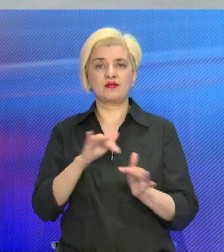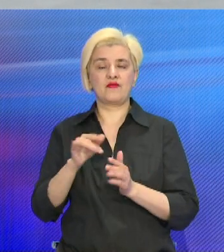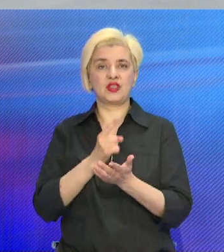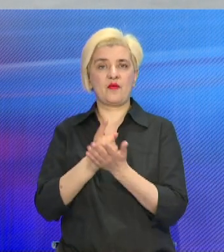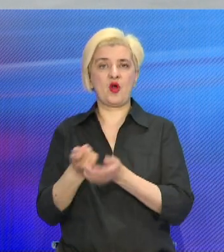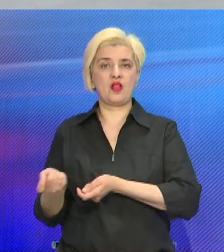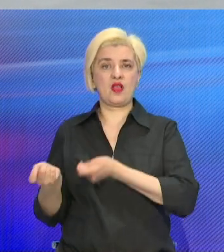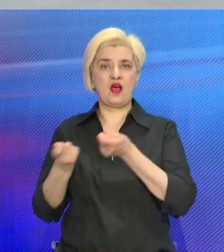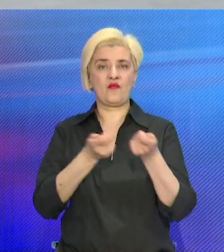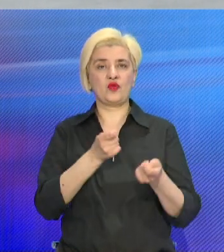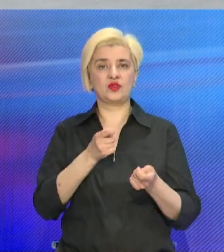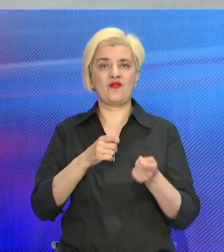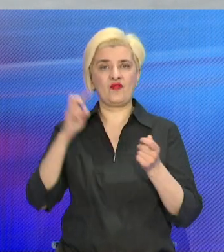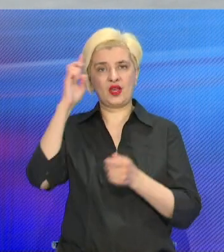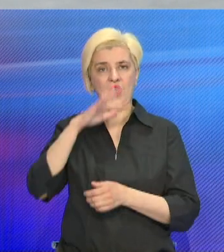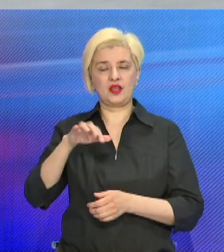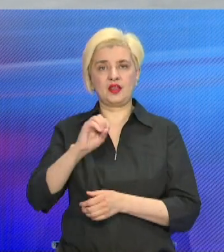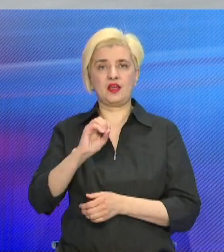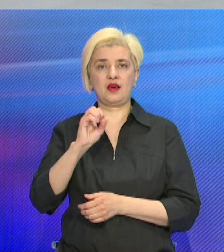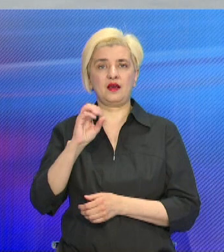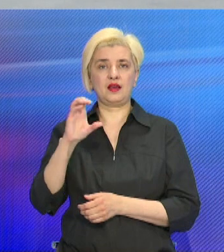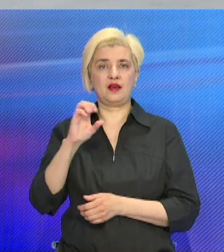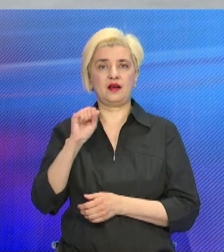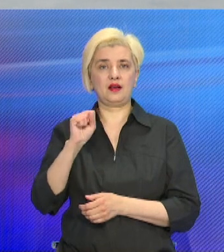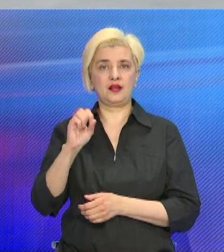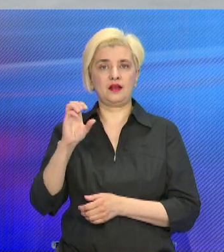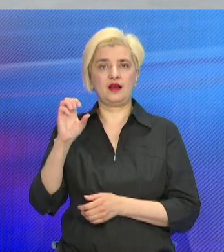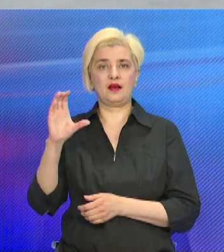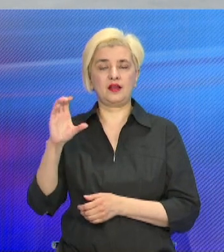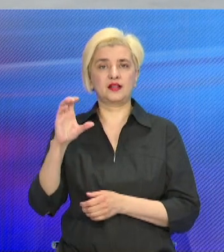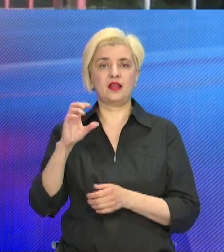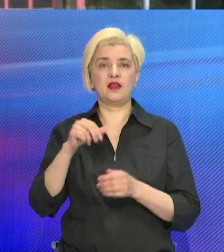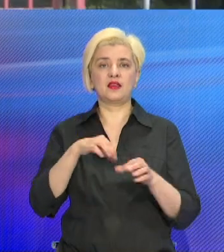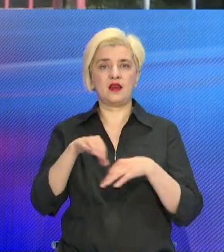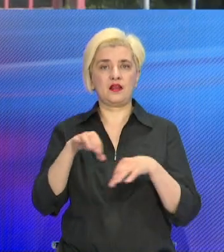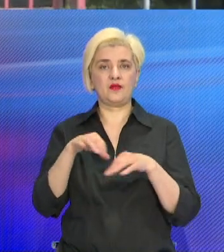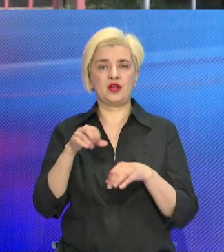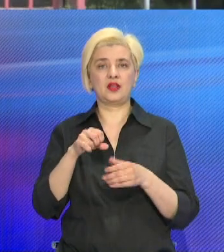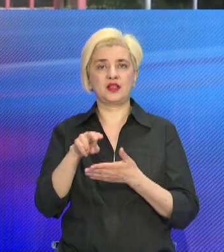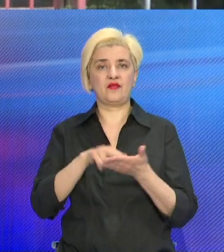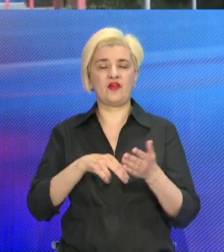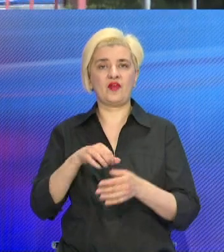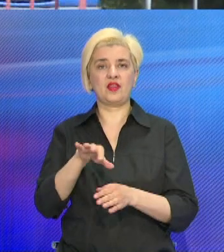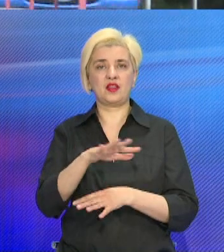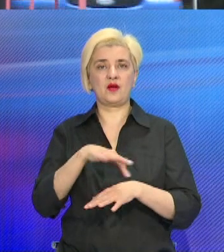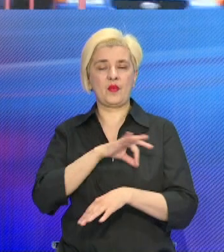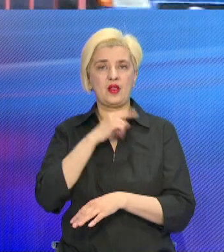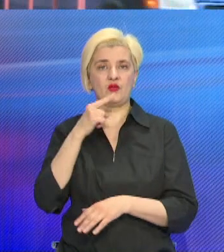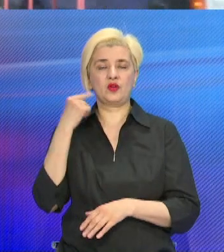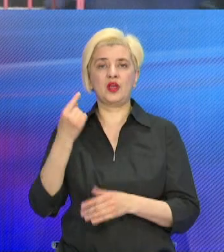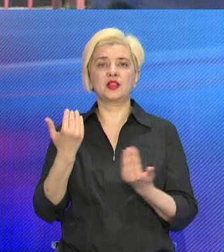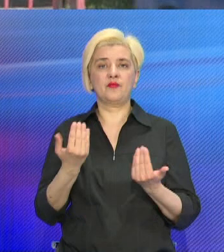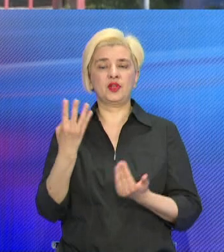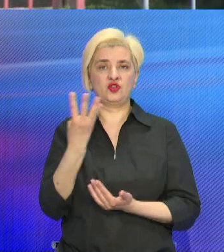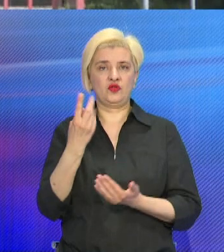ЕС транспартных сродкаў, зарэгістраваных на тэрыторыі Беларусі і Расіі. Цяпер Польша з 1 чэрвеня уводзіць поўную забарону